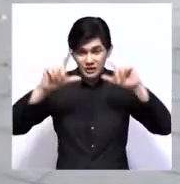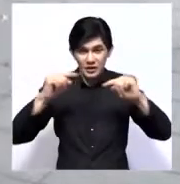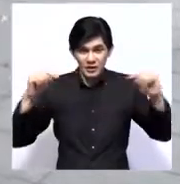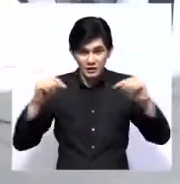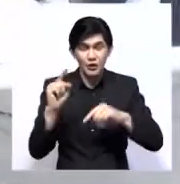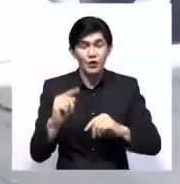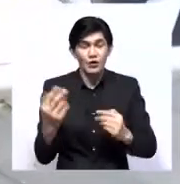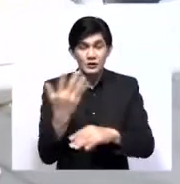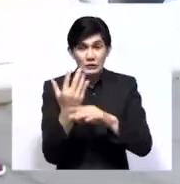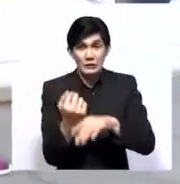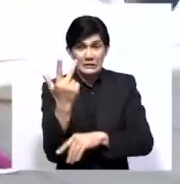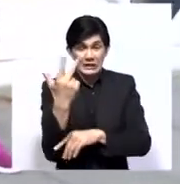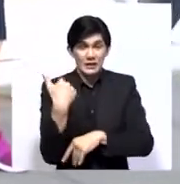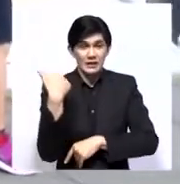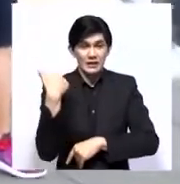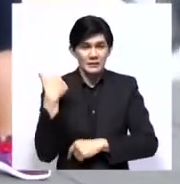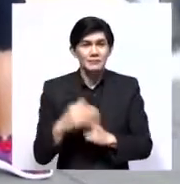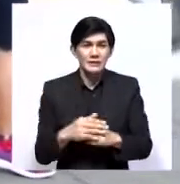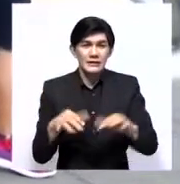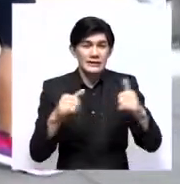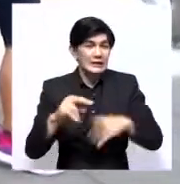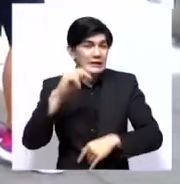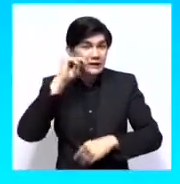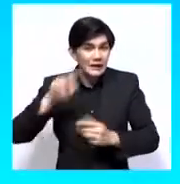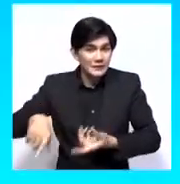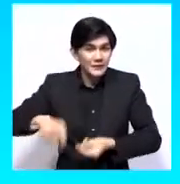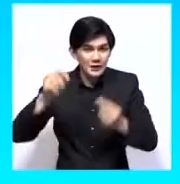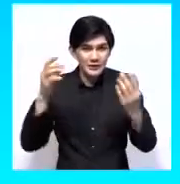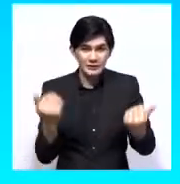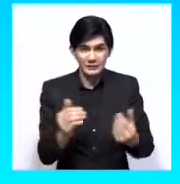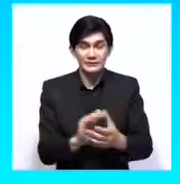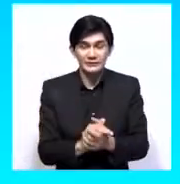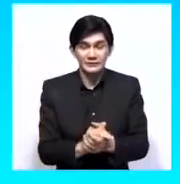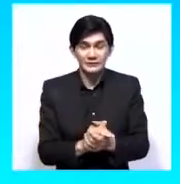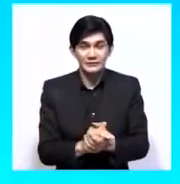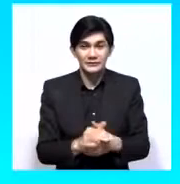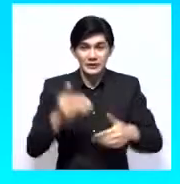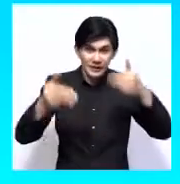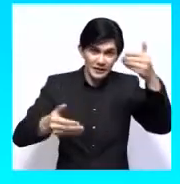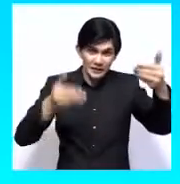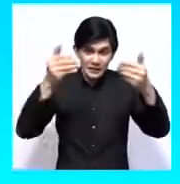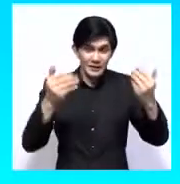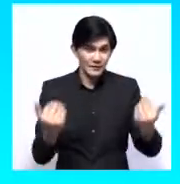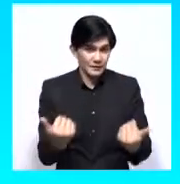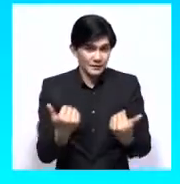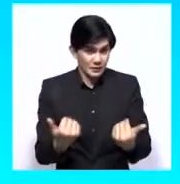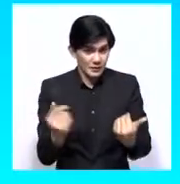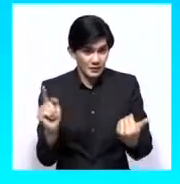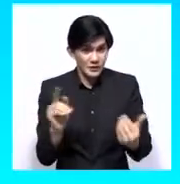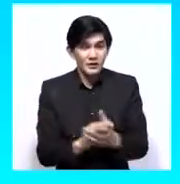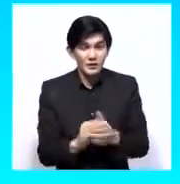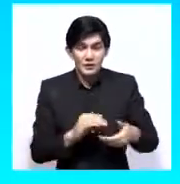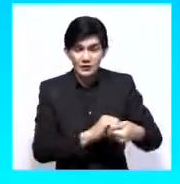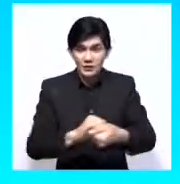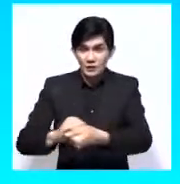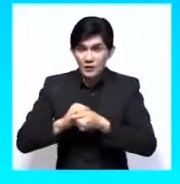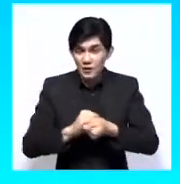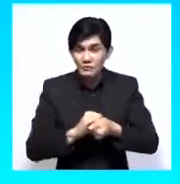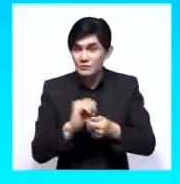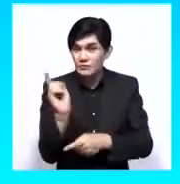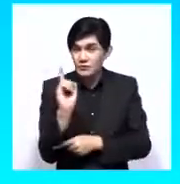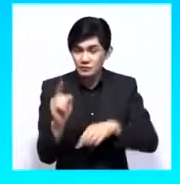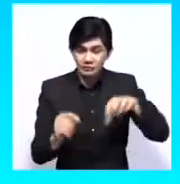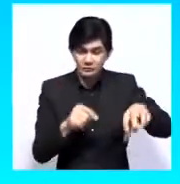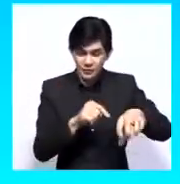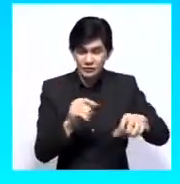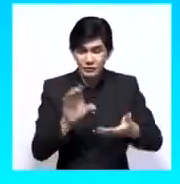ครเรื่องบุพเพสันนิวาสในอิริยาบถเล่นน้ำสงกรานต์นั่นเองนะครับและสำหรับกิจกรรมในครั้งนี้นับว่าเป็นความร่วมมือกันนะครับระหว่